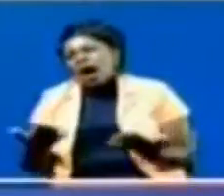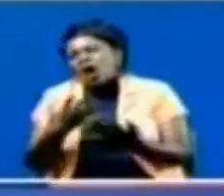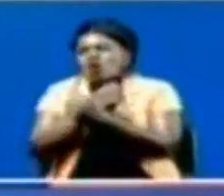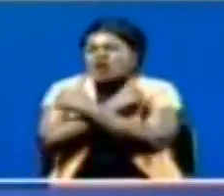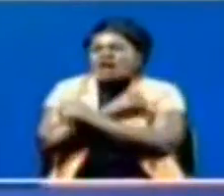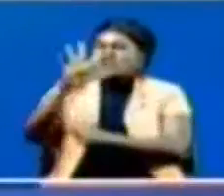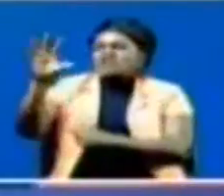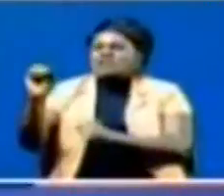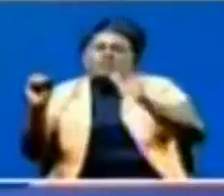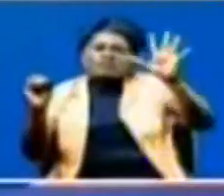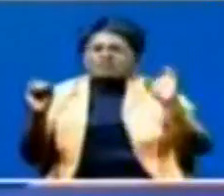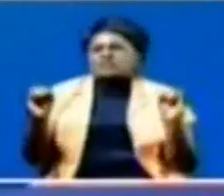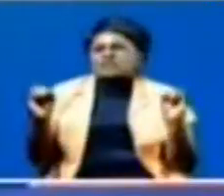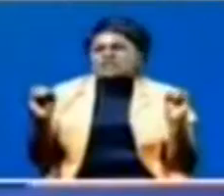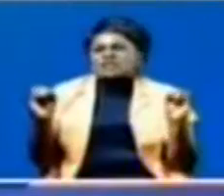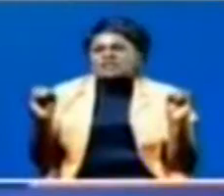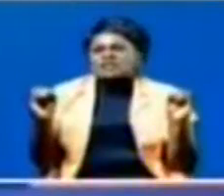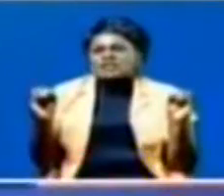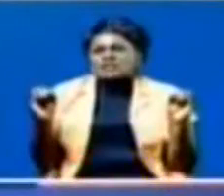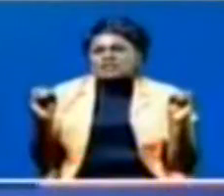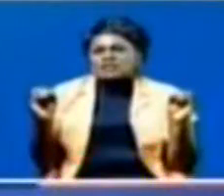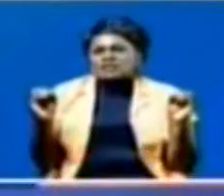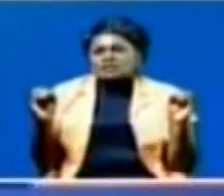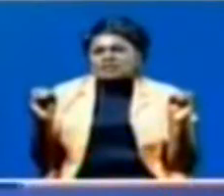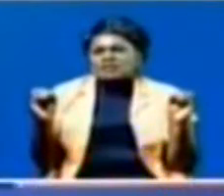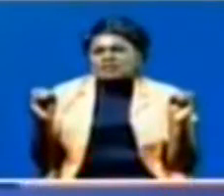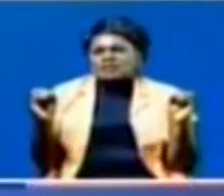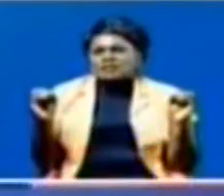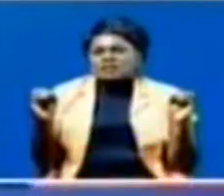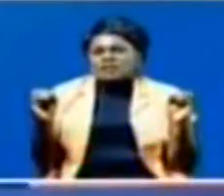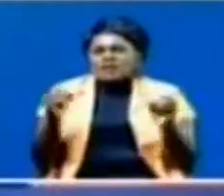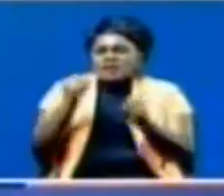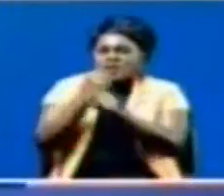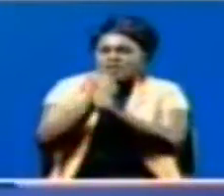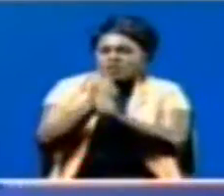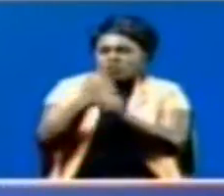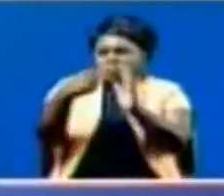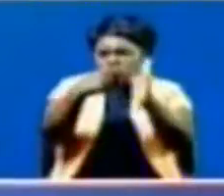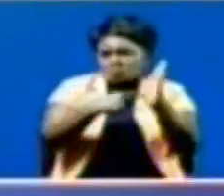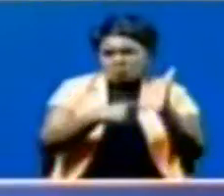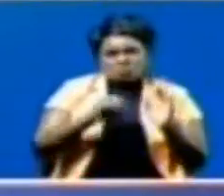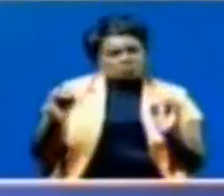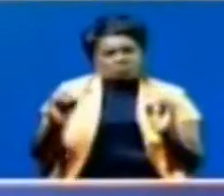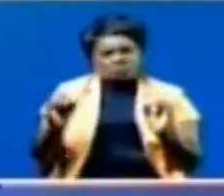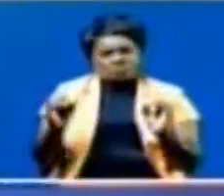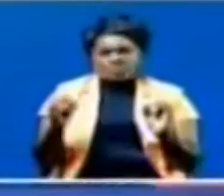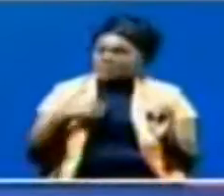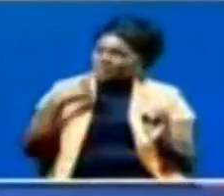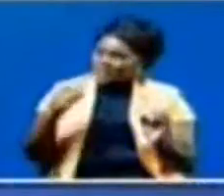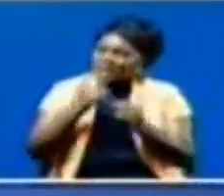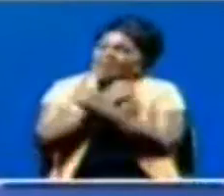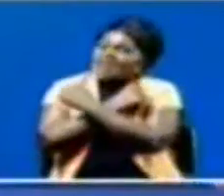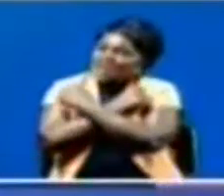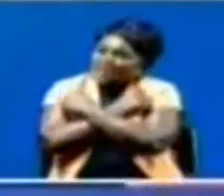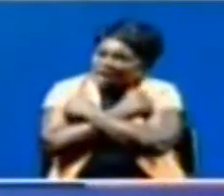50-50 ananipenda kama bado ananitendea yale alionitendea akinitongoza kama bado ananiita sweet hicho si kigezo cha mapenzi wacha nikwambie